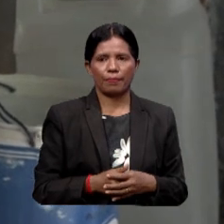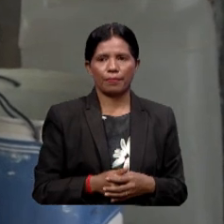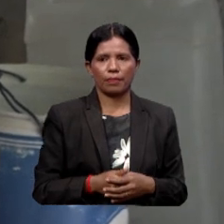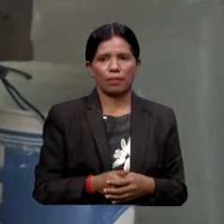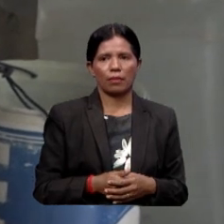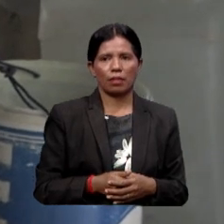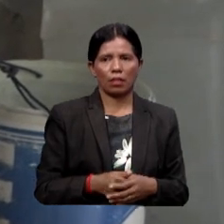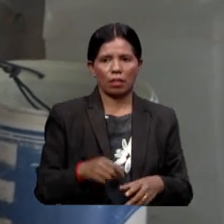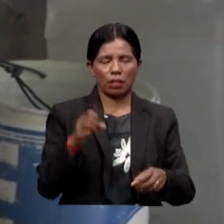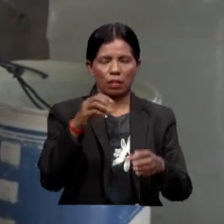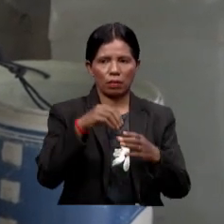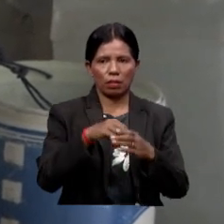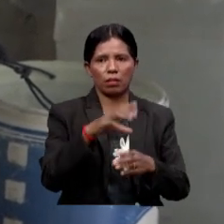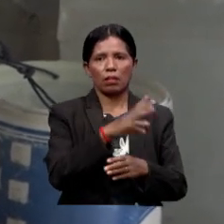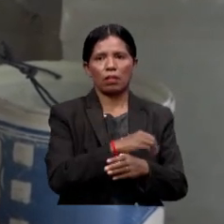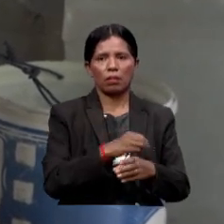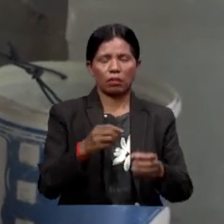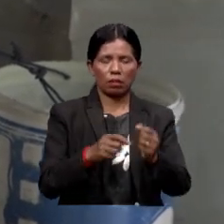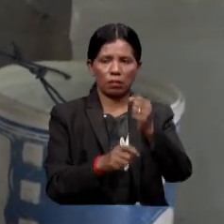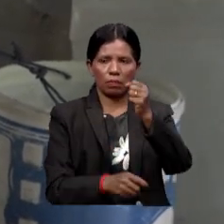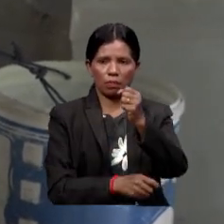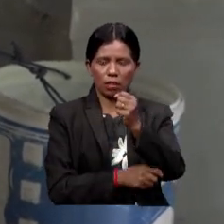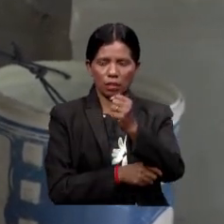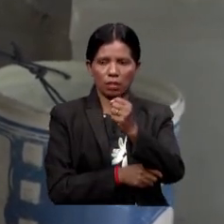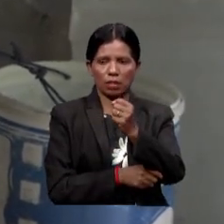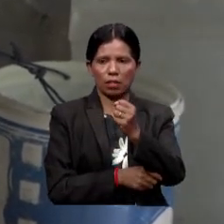tiadanya, idarnya belasan tahu tiba pasti kisah tiba kan muka.